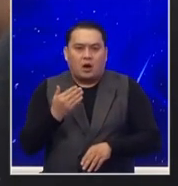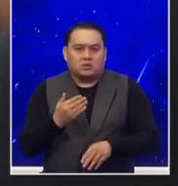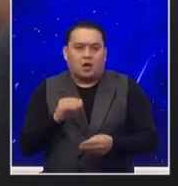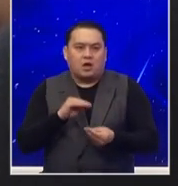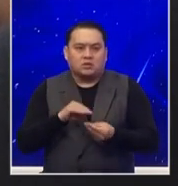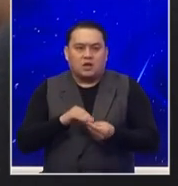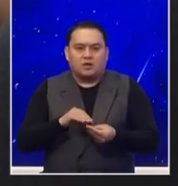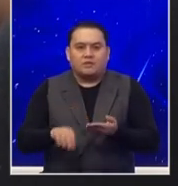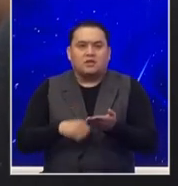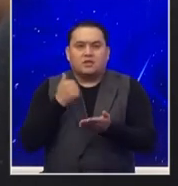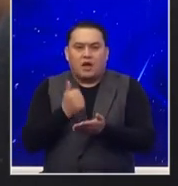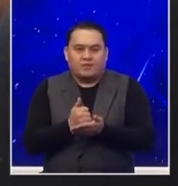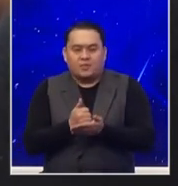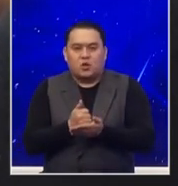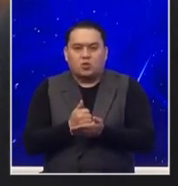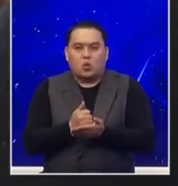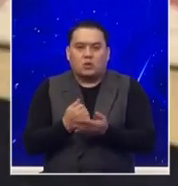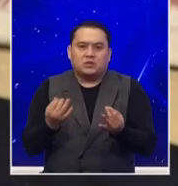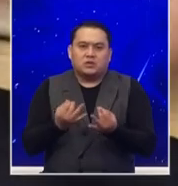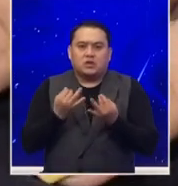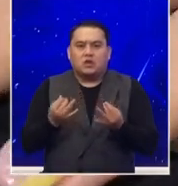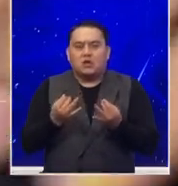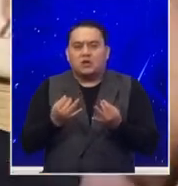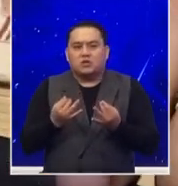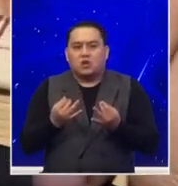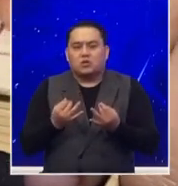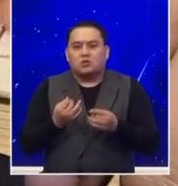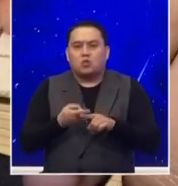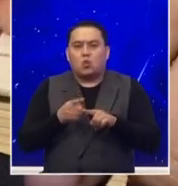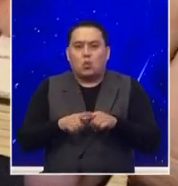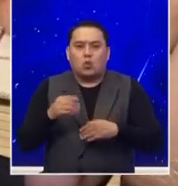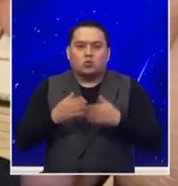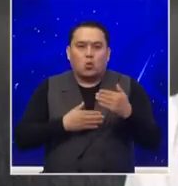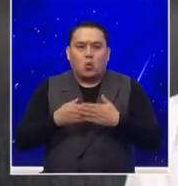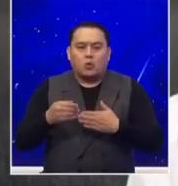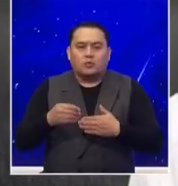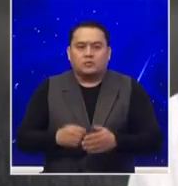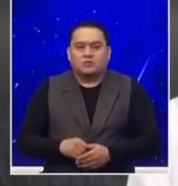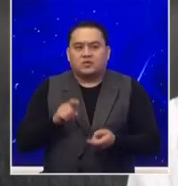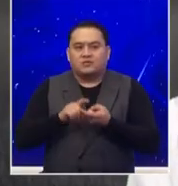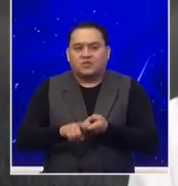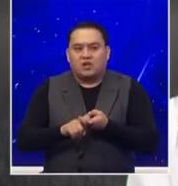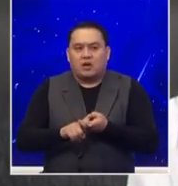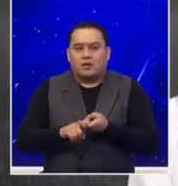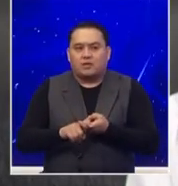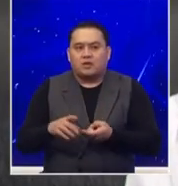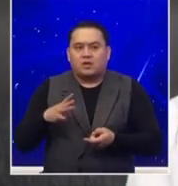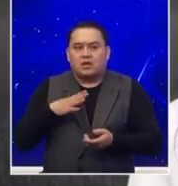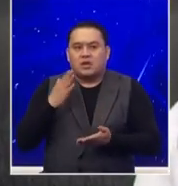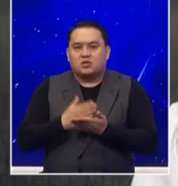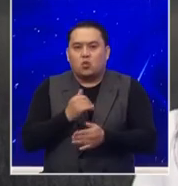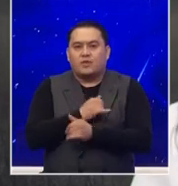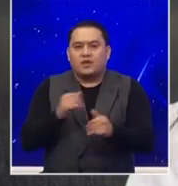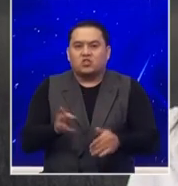также осталась в приоритете. Но заинтересовал ее теперь уже другой предмет. В связи с пандемией как раз-таки наоборот